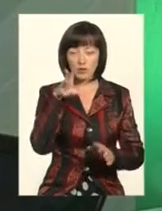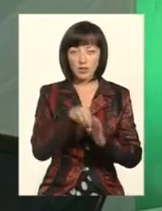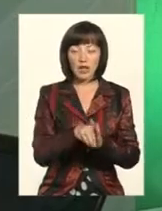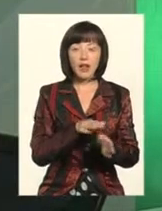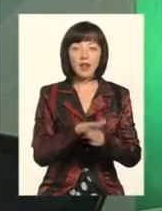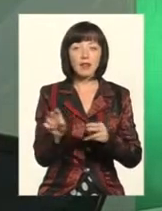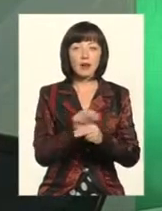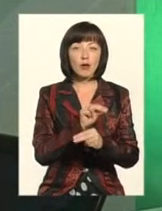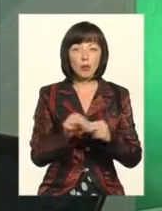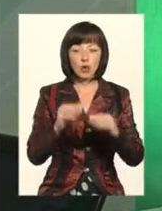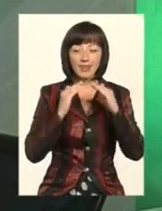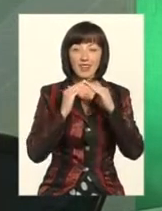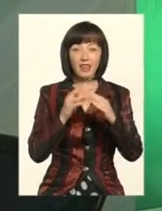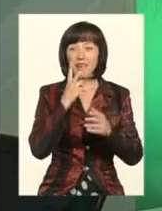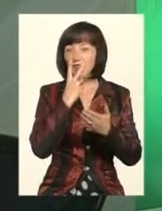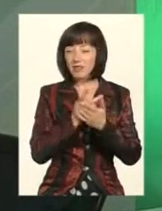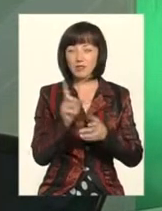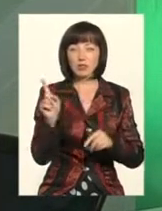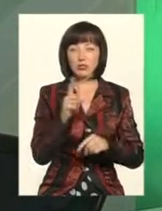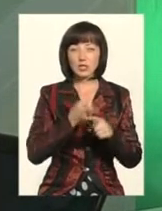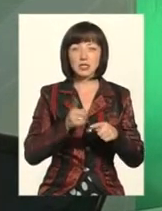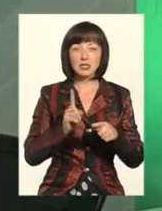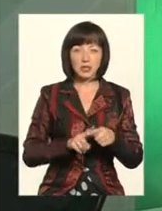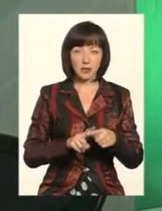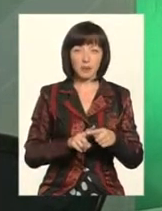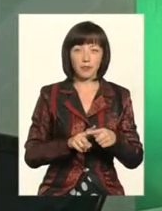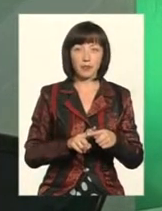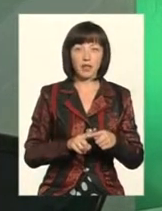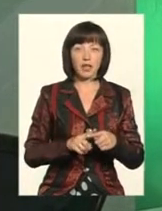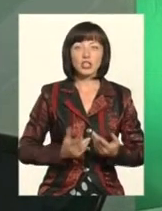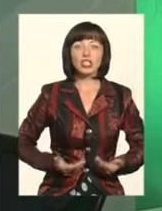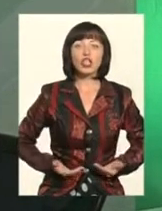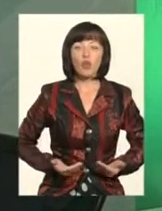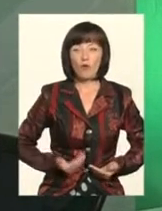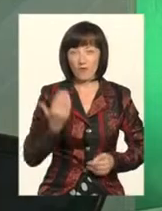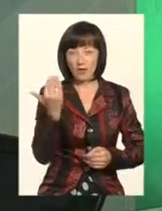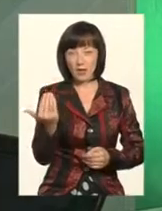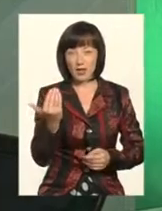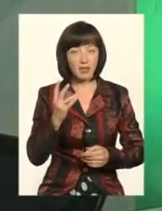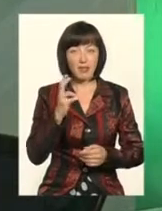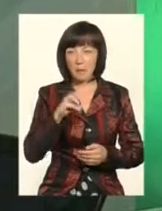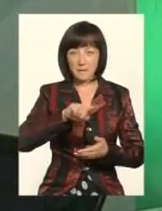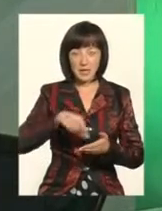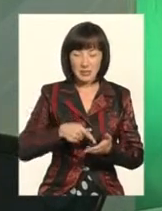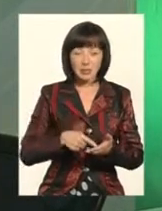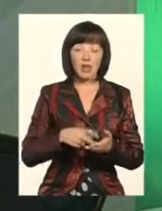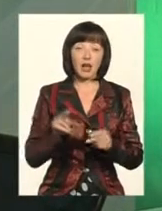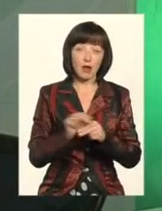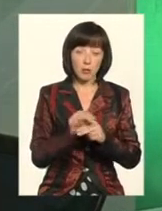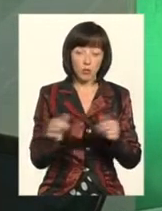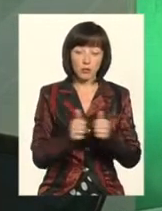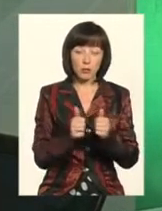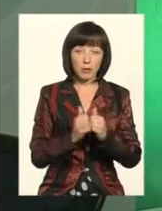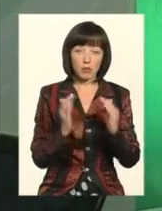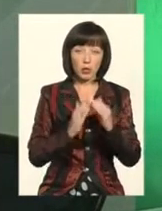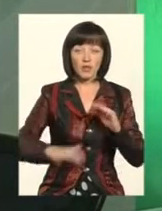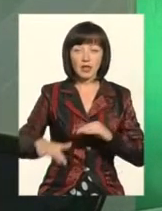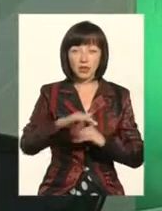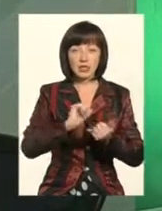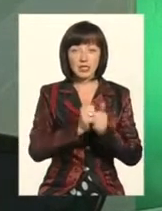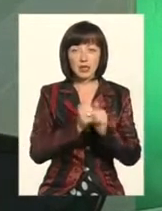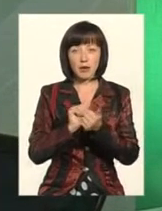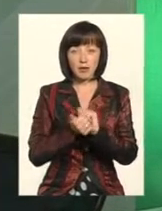ремонт дахів, не дивлячись на те, що це житловий фонд не міської ради. І ремонт прибудинкових територій, і